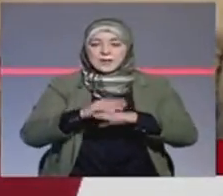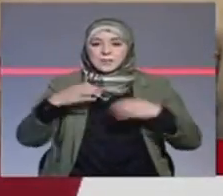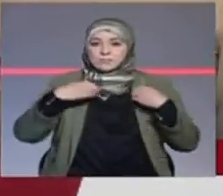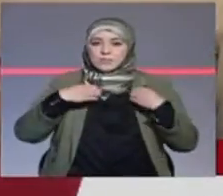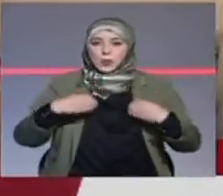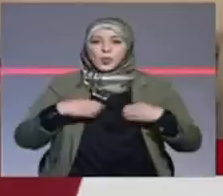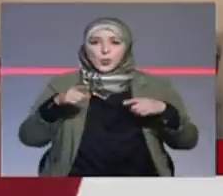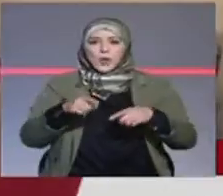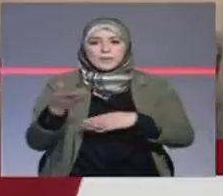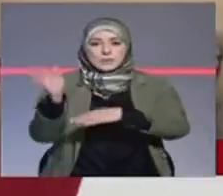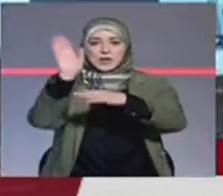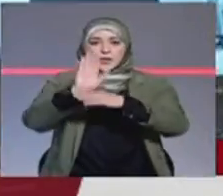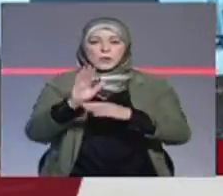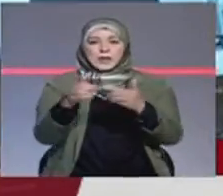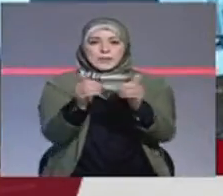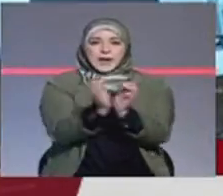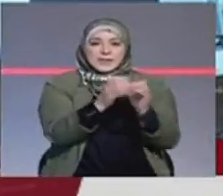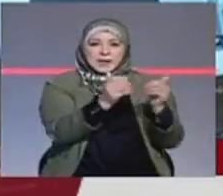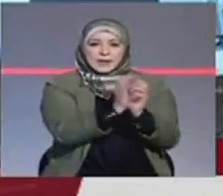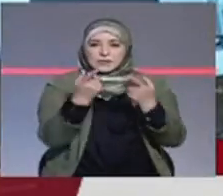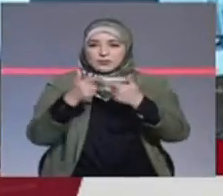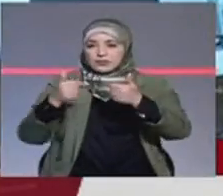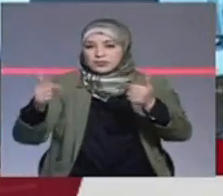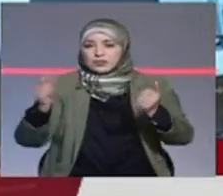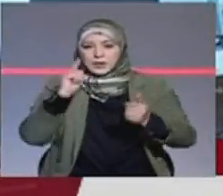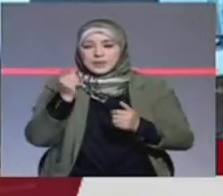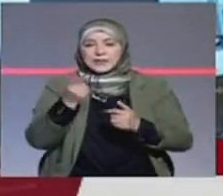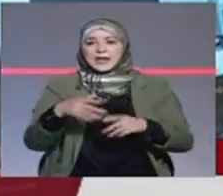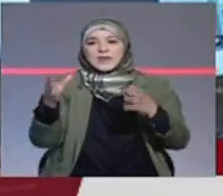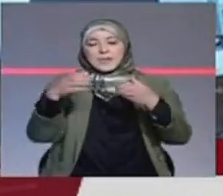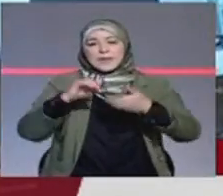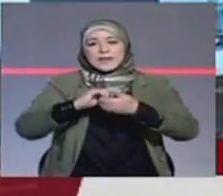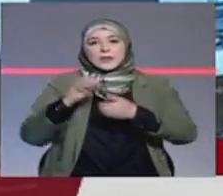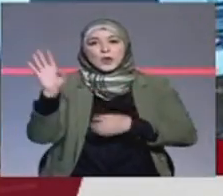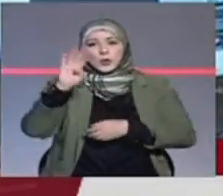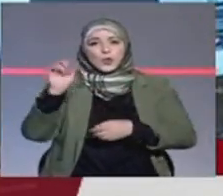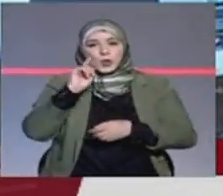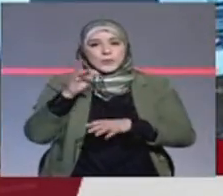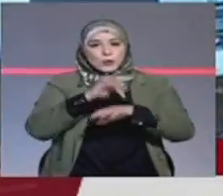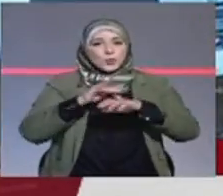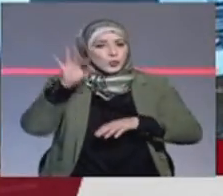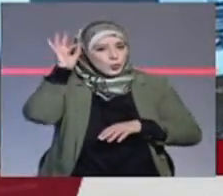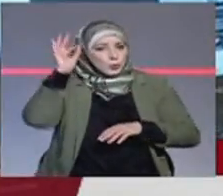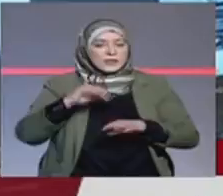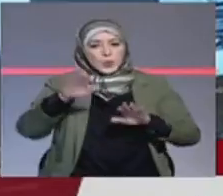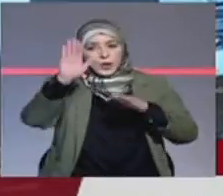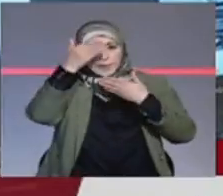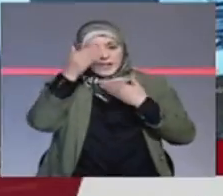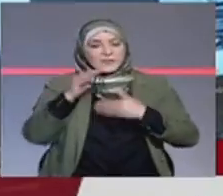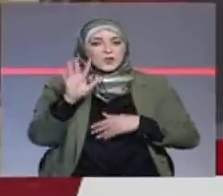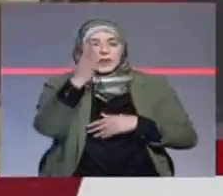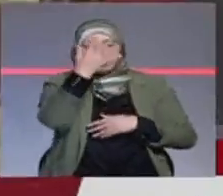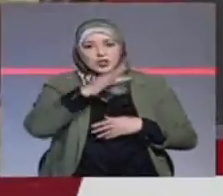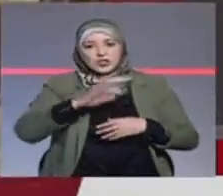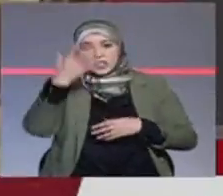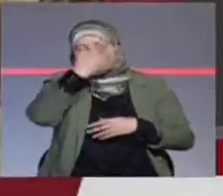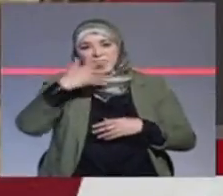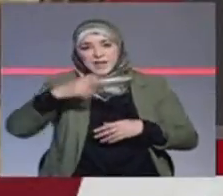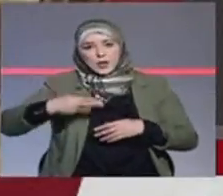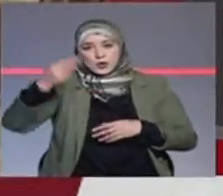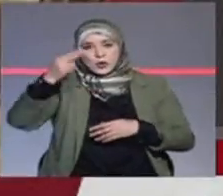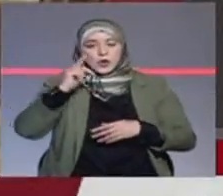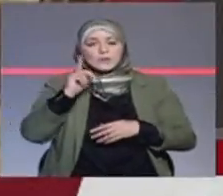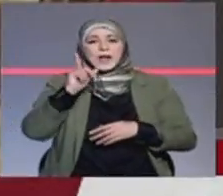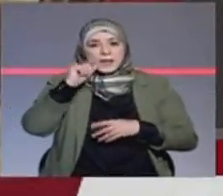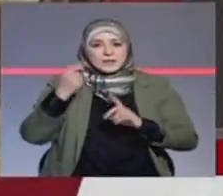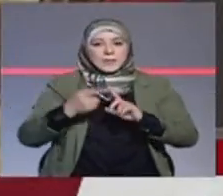النواب الذين يمثلون مختلف الأحزاب والمجموعات بالبرلمان الأوروبي والمعنيون بشأن التونسي والمغربي وشمال إفريقيا، شددوا على